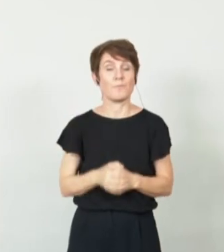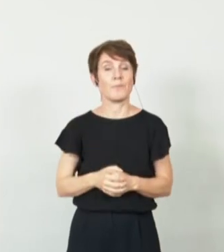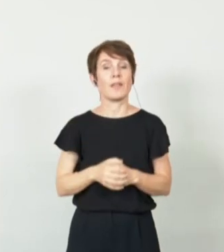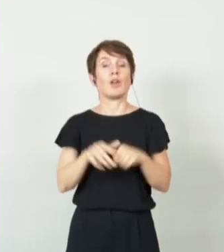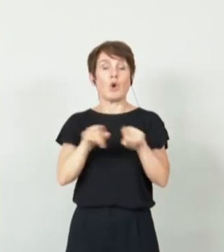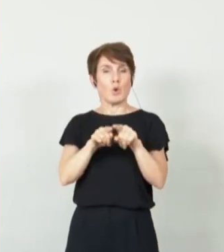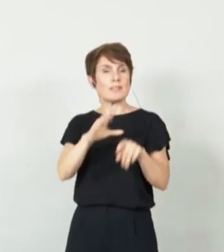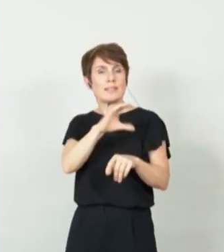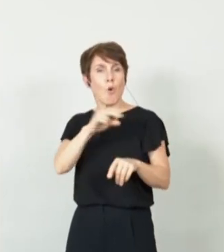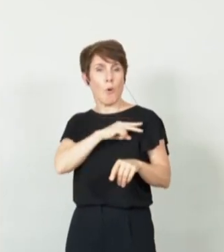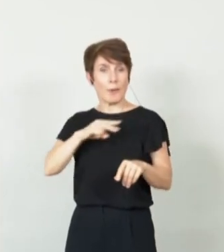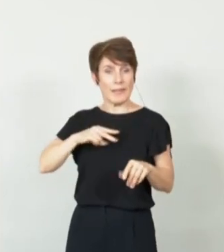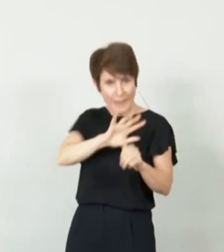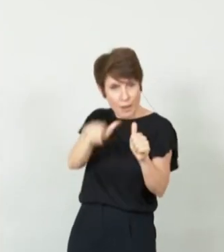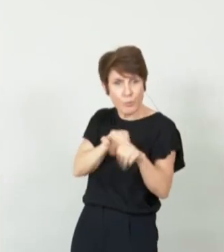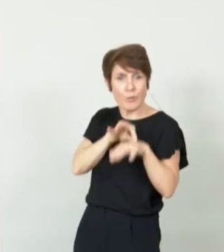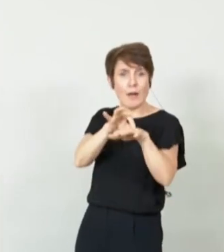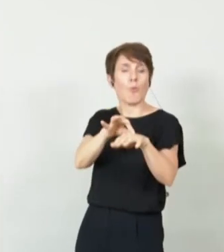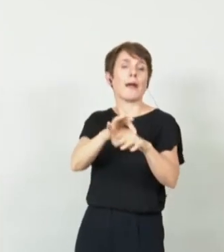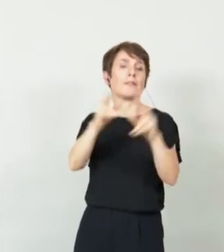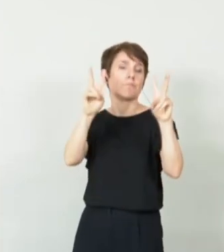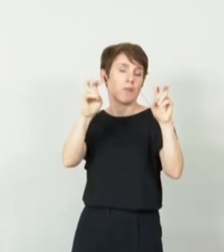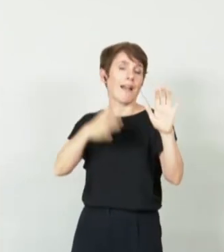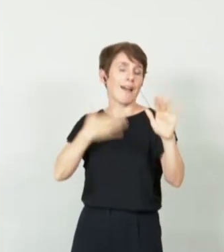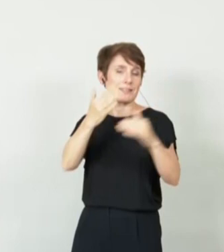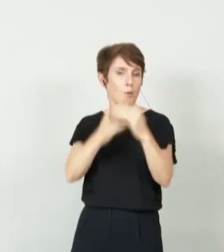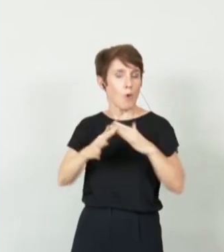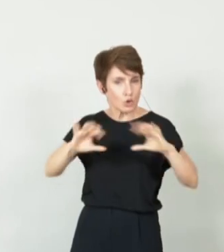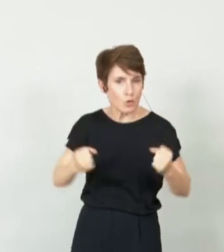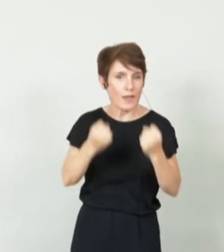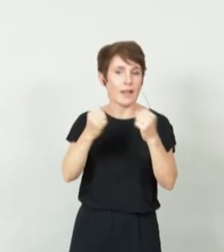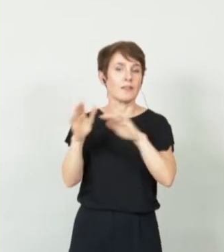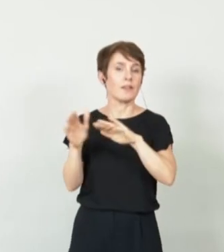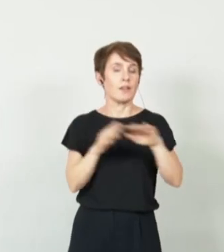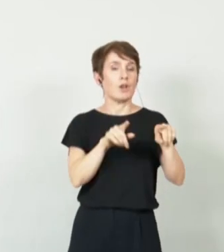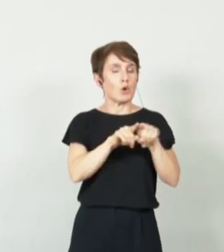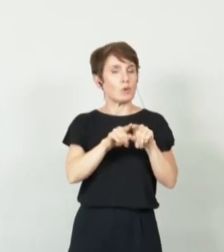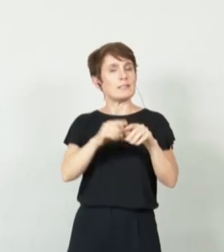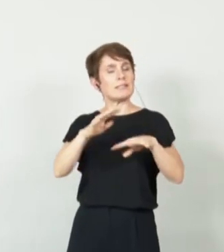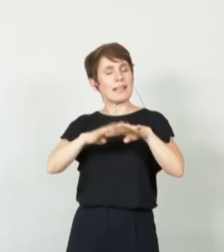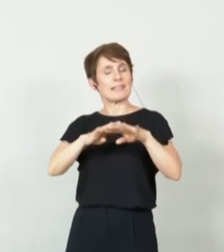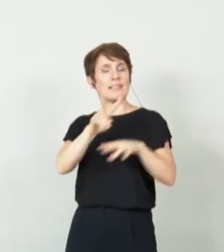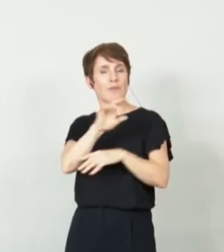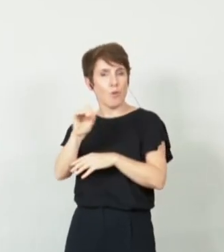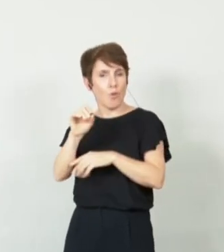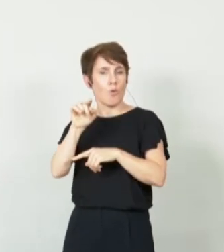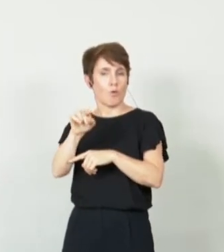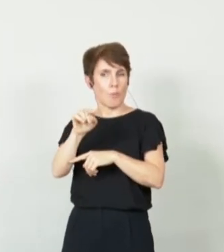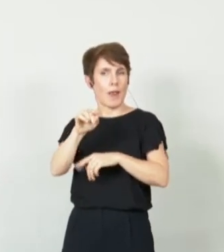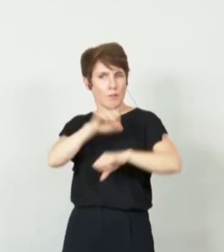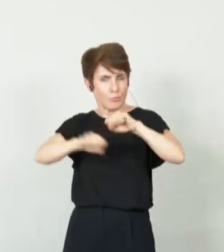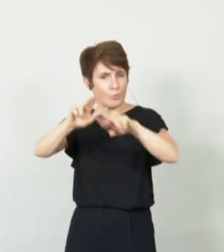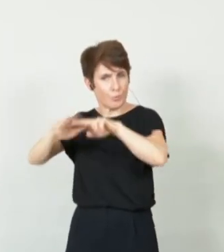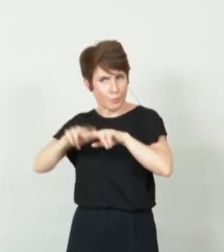des copropriétés la rénovation du parc SDH sur le village olympique et l'aménagement et la